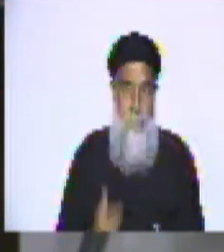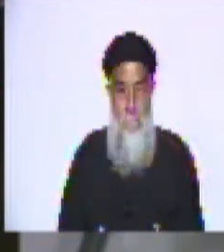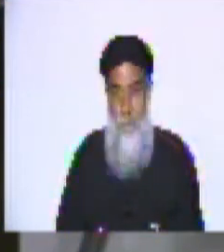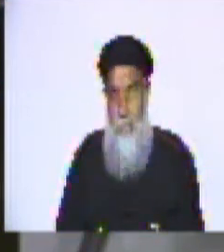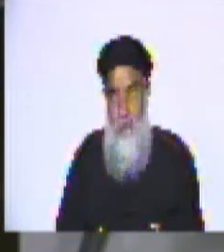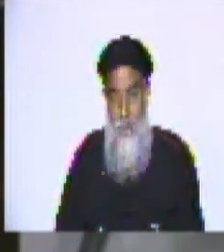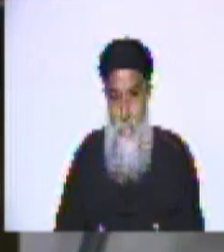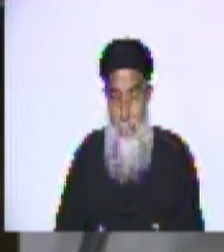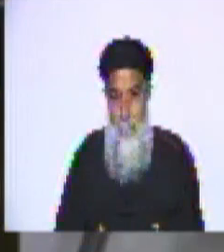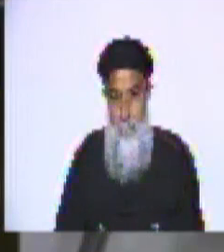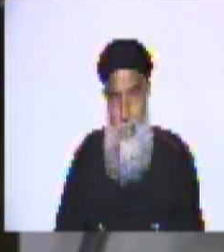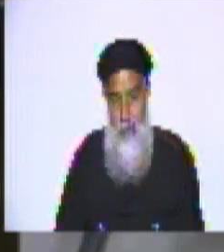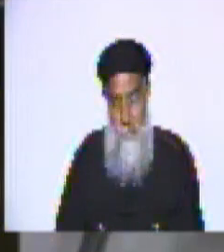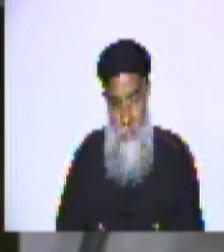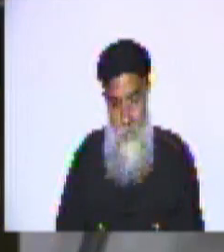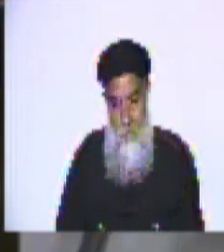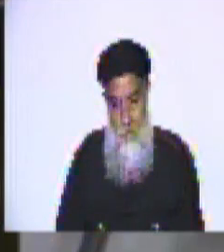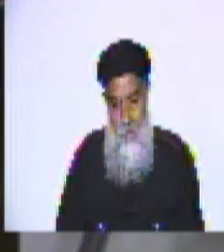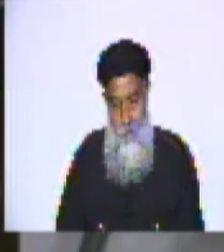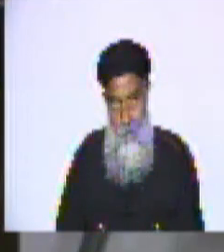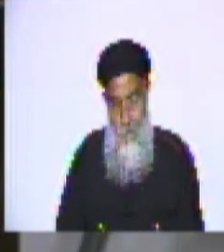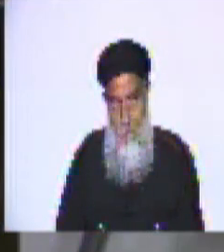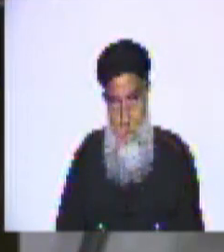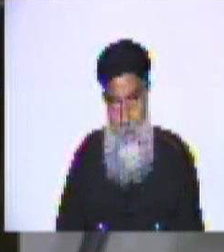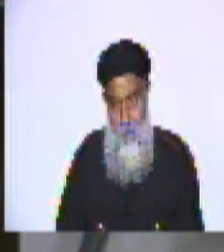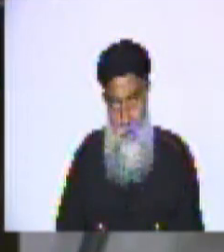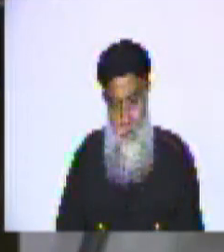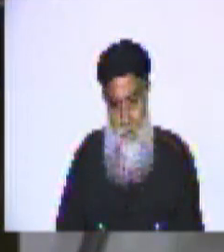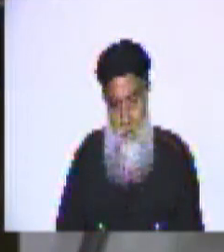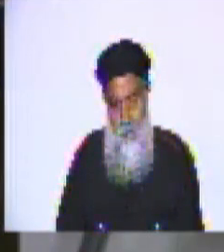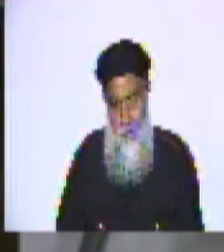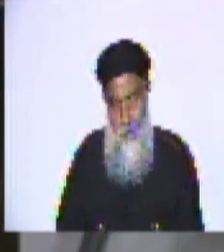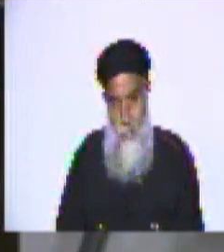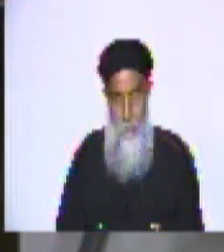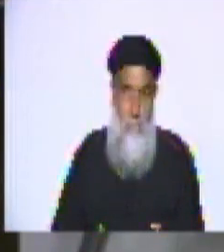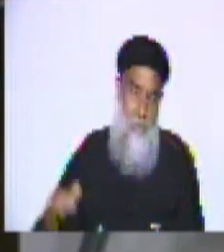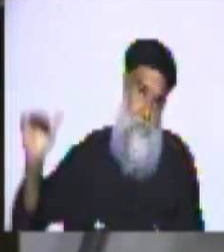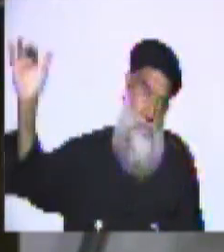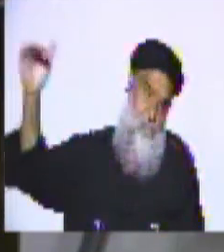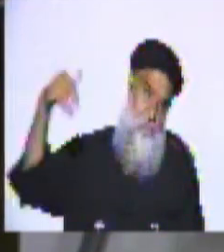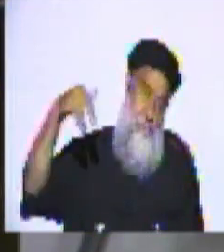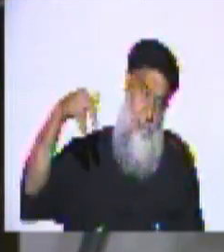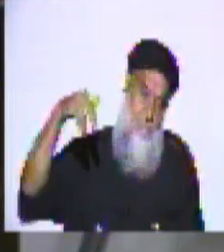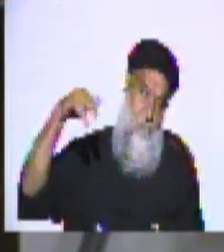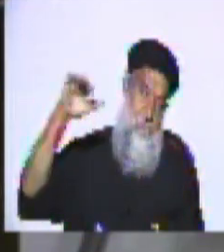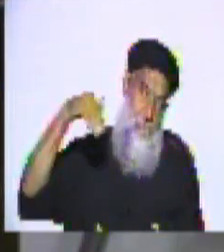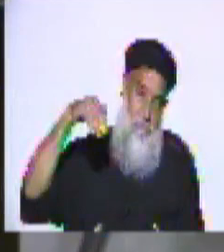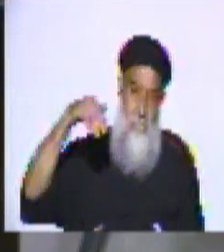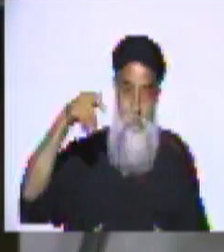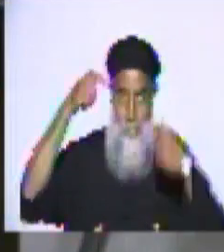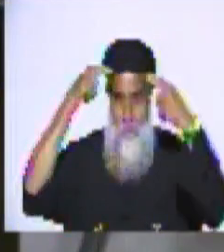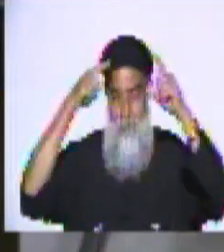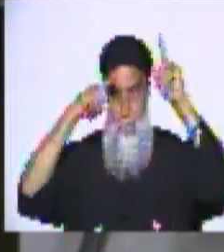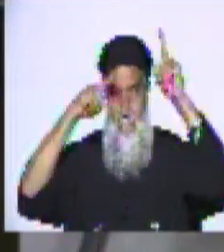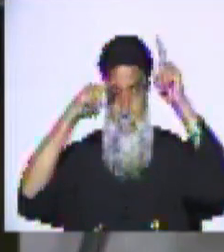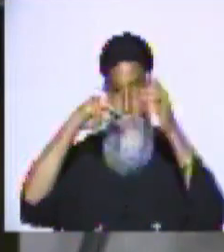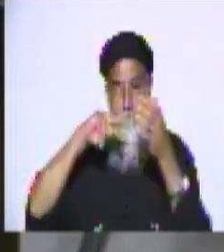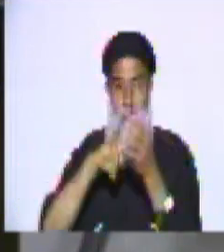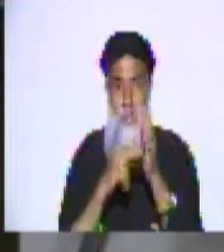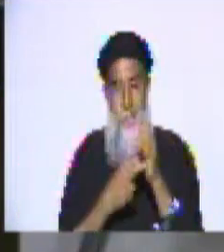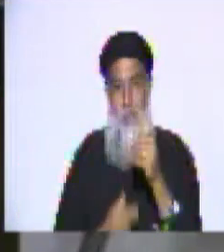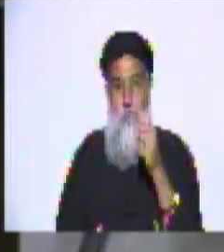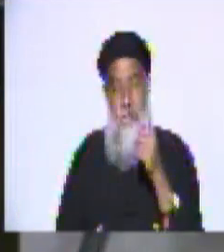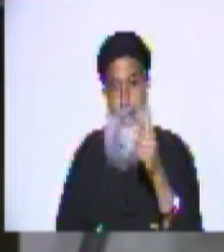هو رب المجد قايل لنا يعني ما تفتخروش بإن كنتوا بتعملوا عمل صالح، لكن أنا بتجيلي لحظة لما بعمل عمل